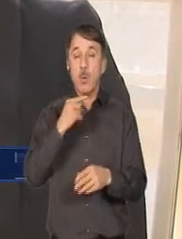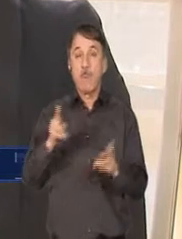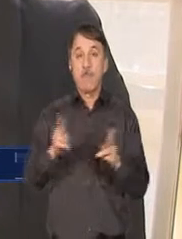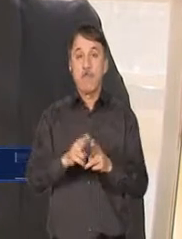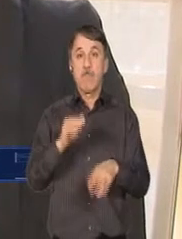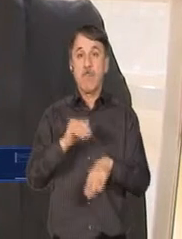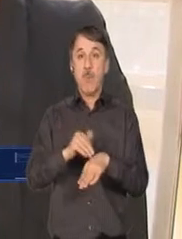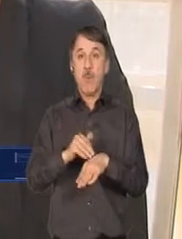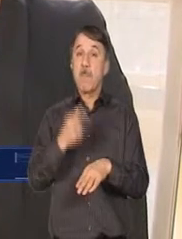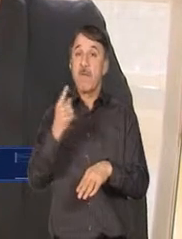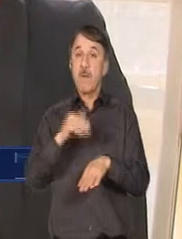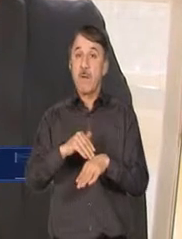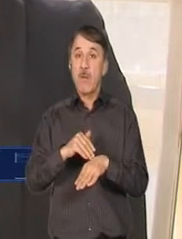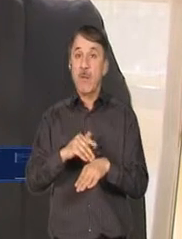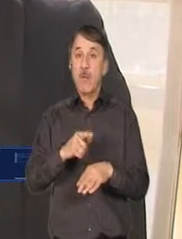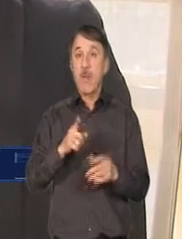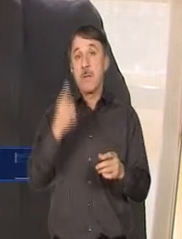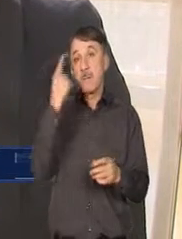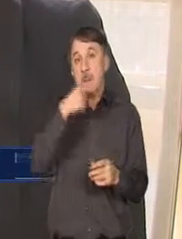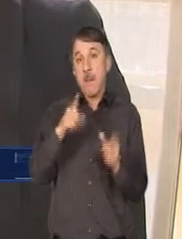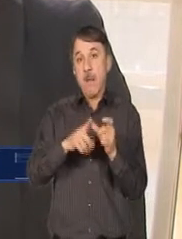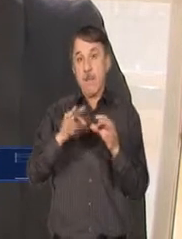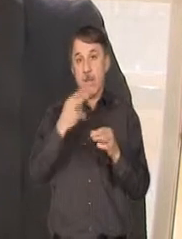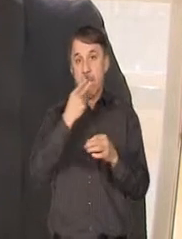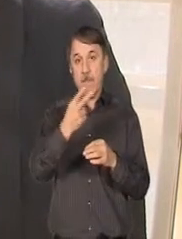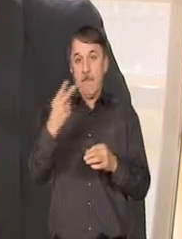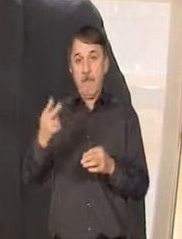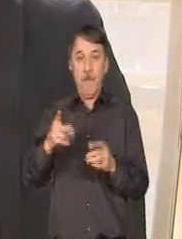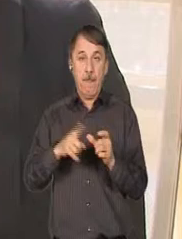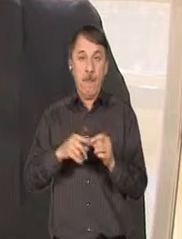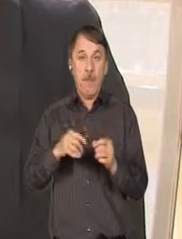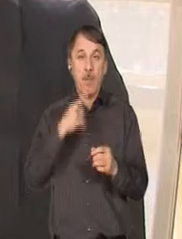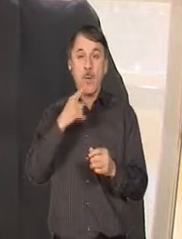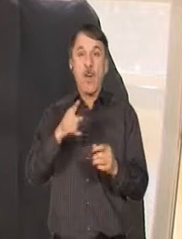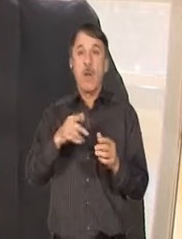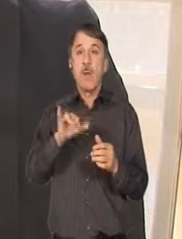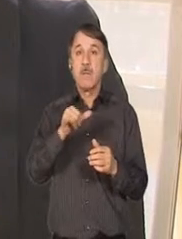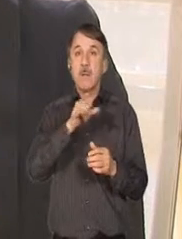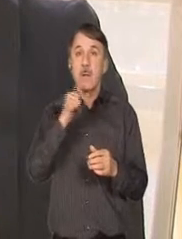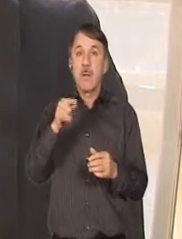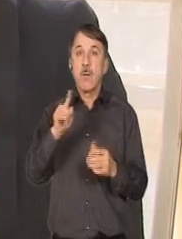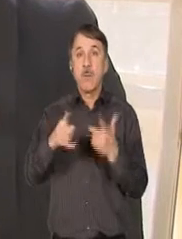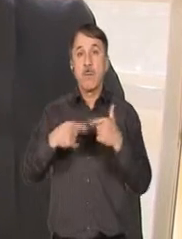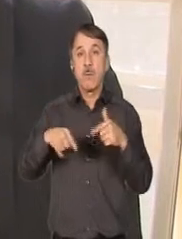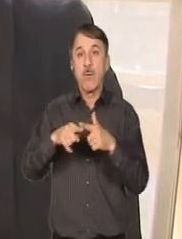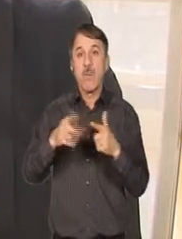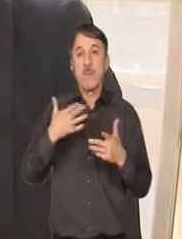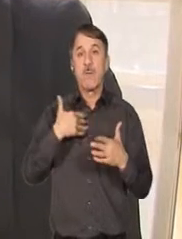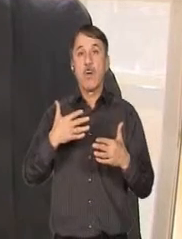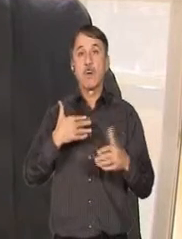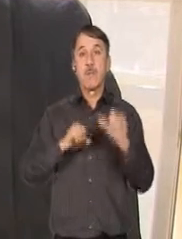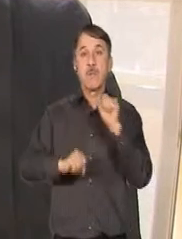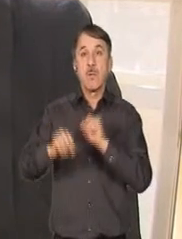sve moguće načine trude da izbegnu prinudnu naplatu, jer iznosom kojim bi